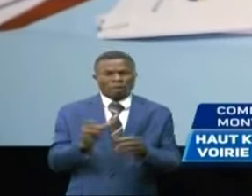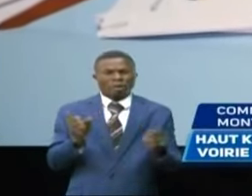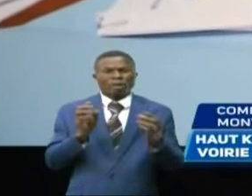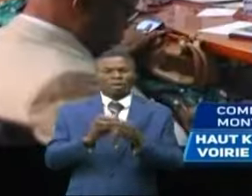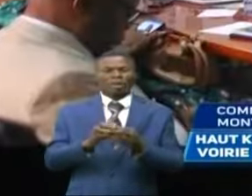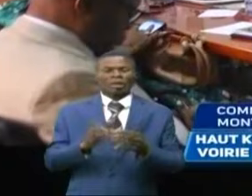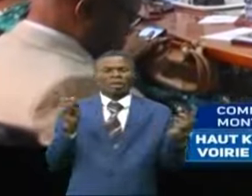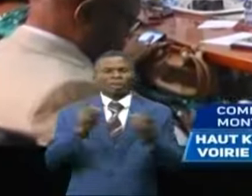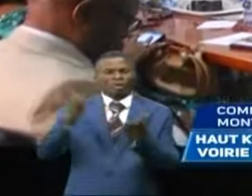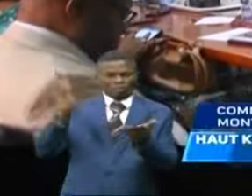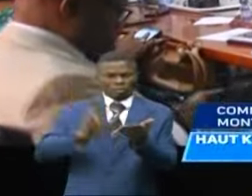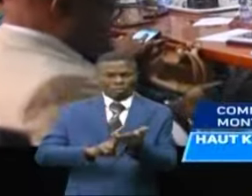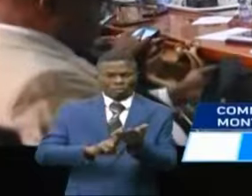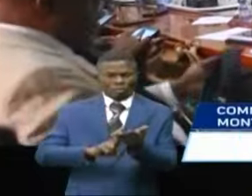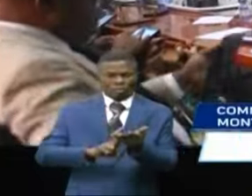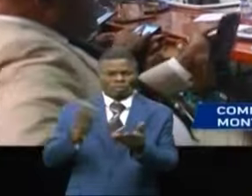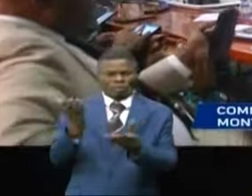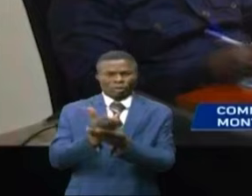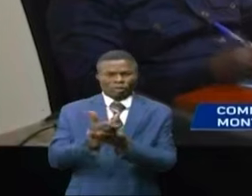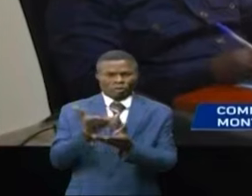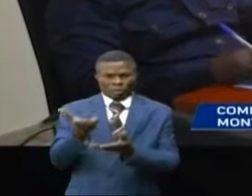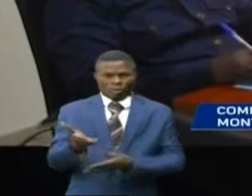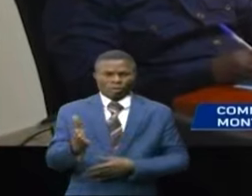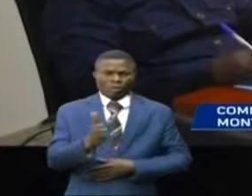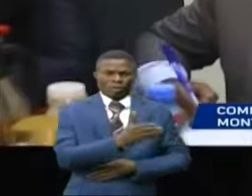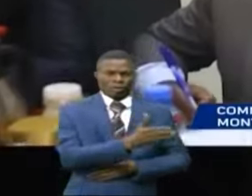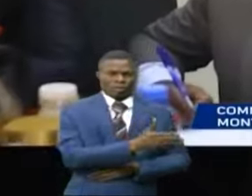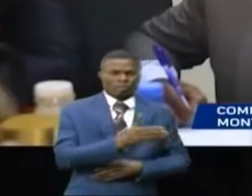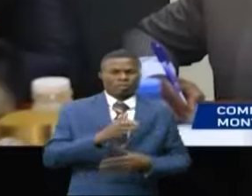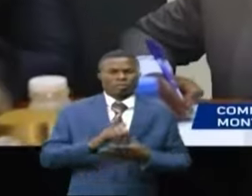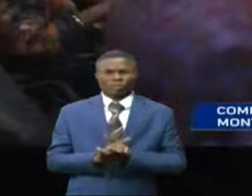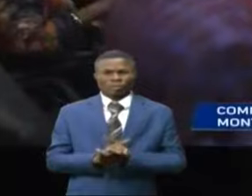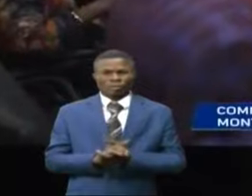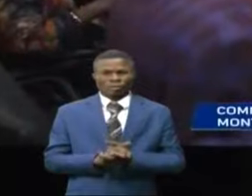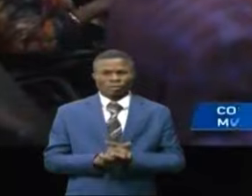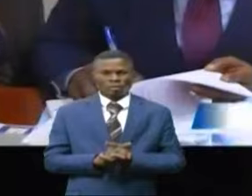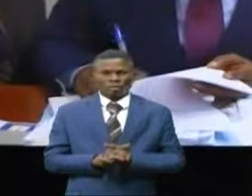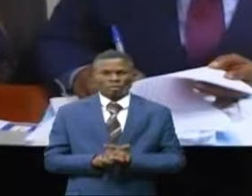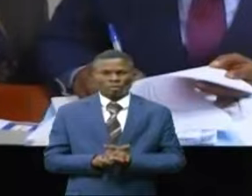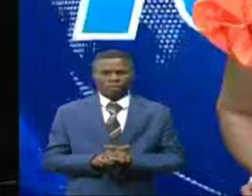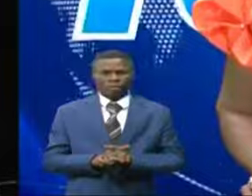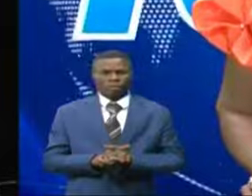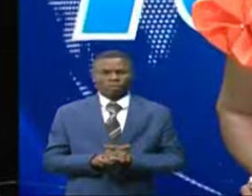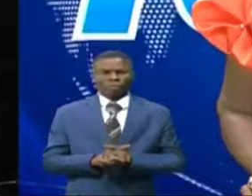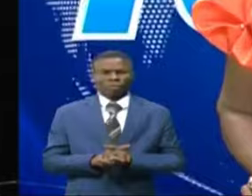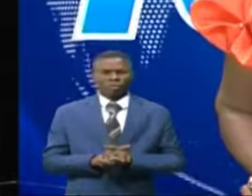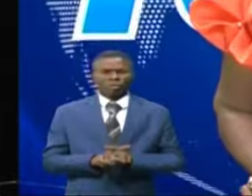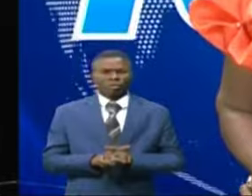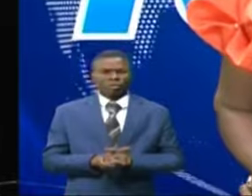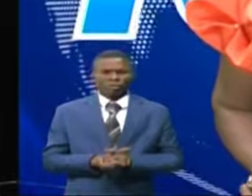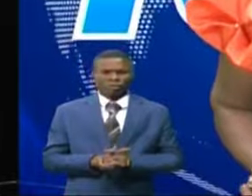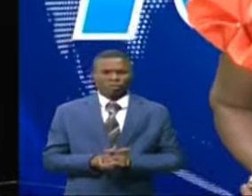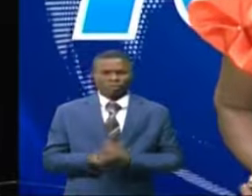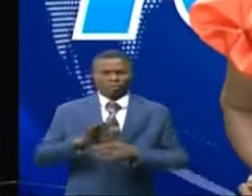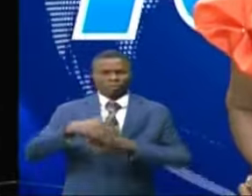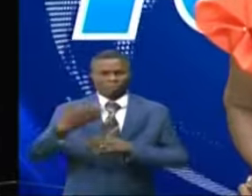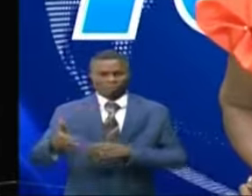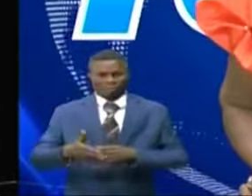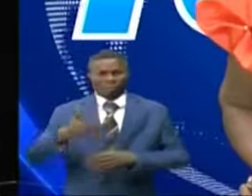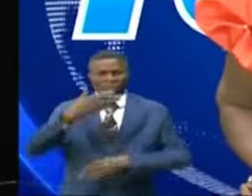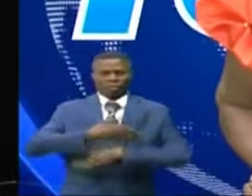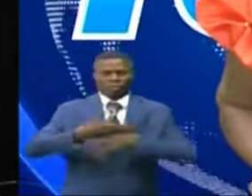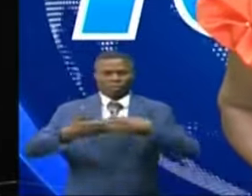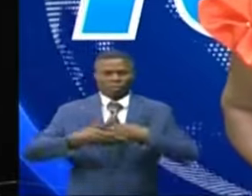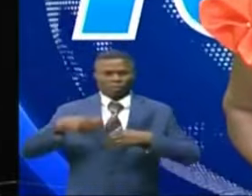pour la signature des procès-verbaux, reprenant notamment les recommandations issues des travaux. Après sa construction,